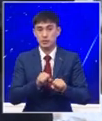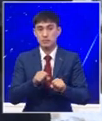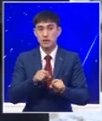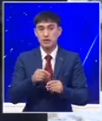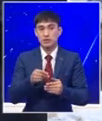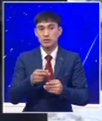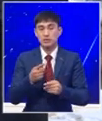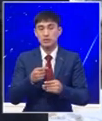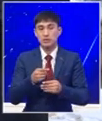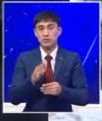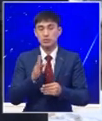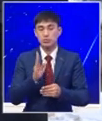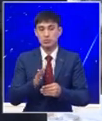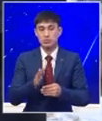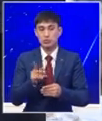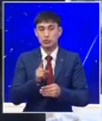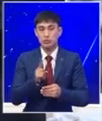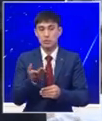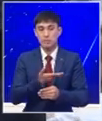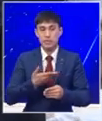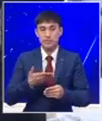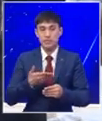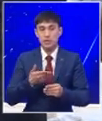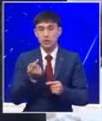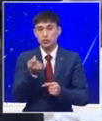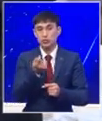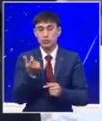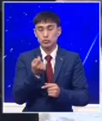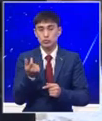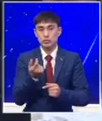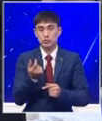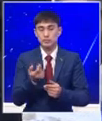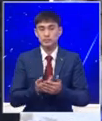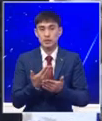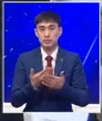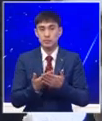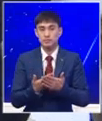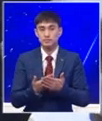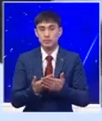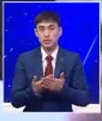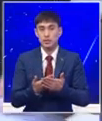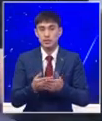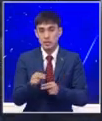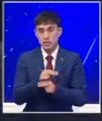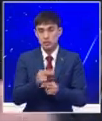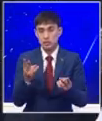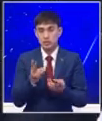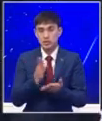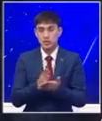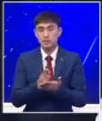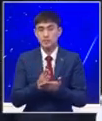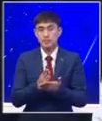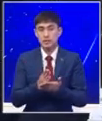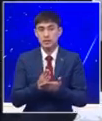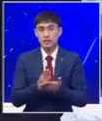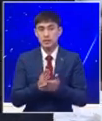в створ выдержали, Марат Васильевич, чтобы мы в створ сели. Тут чуть-чуть, без дыгана, казар, более корректный не вар, КМБ-на,